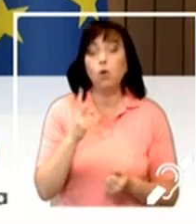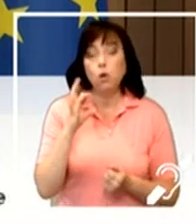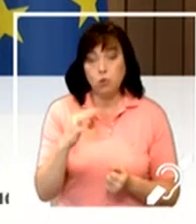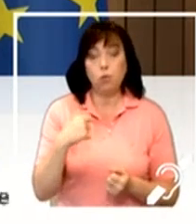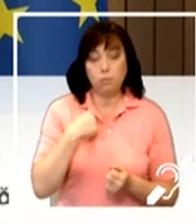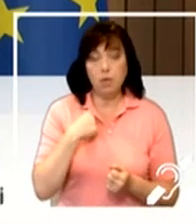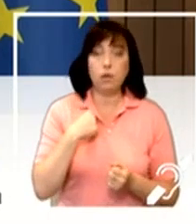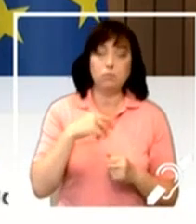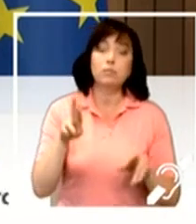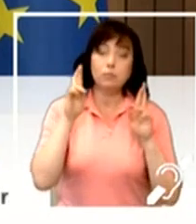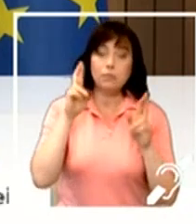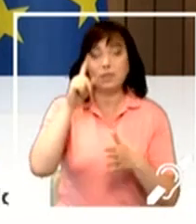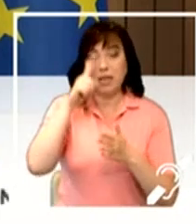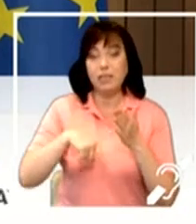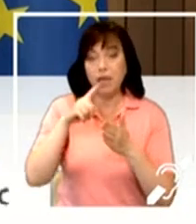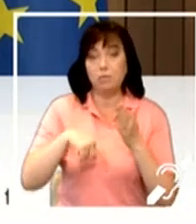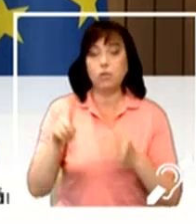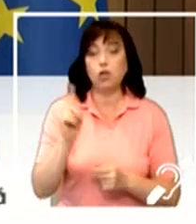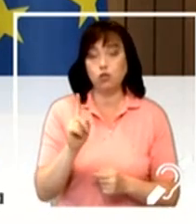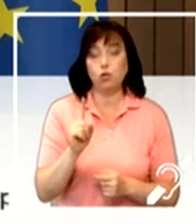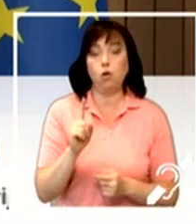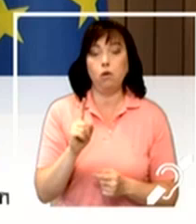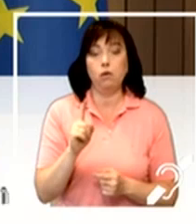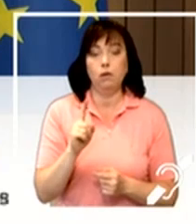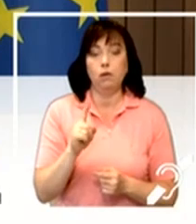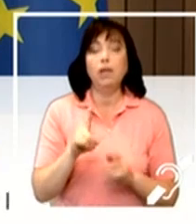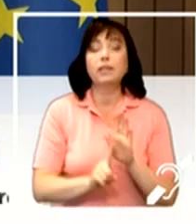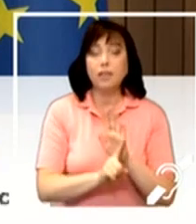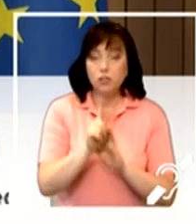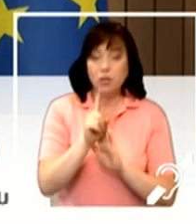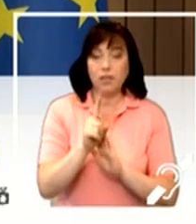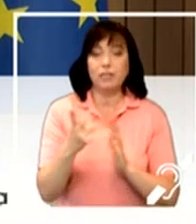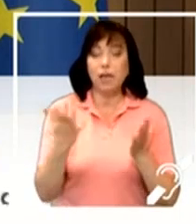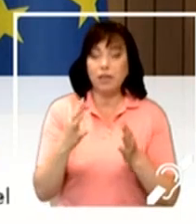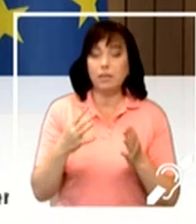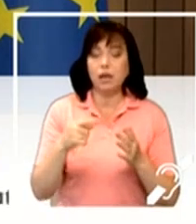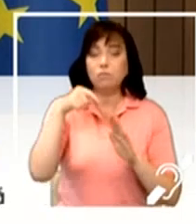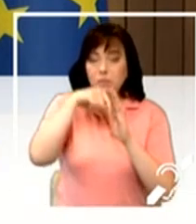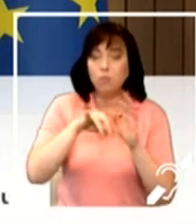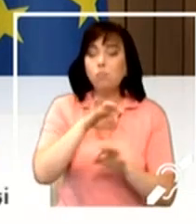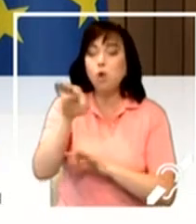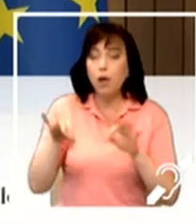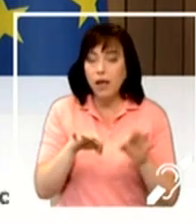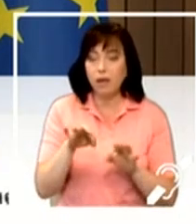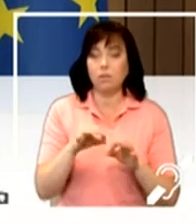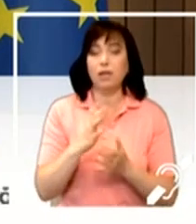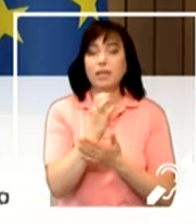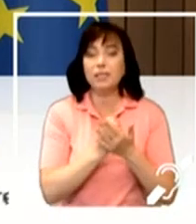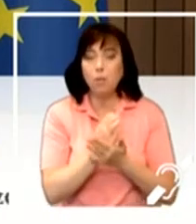noi suntem optimiști, ținând cont că s-au început anumite proiecte de exploatare suplimentare a